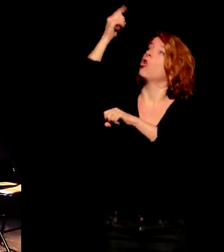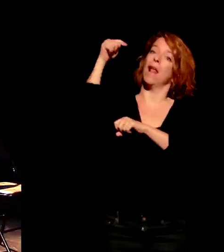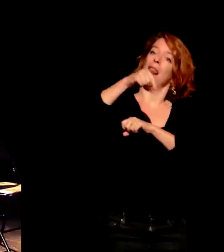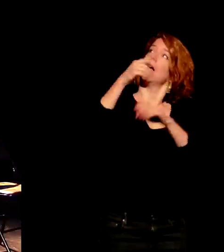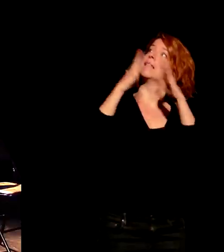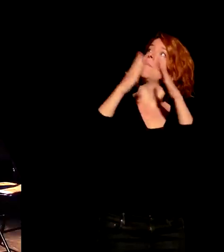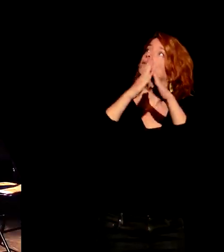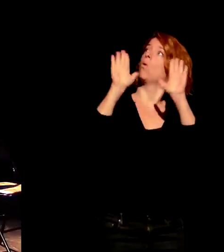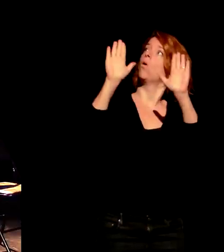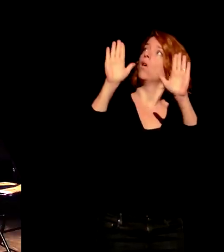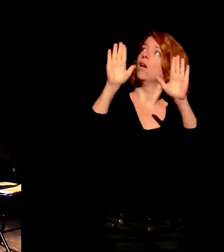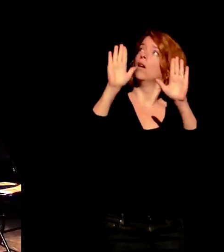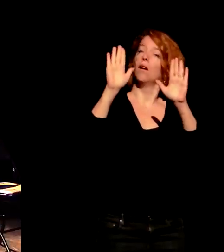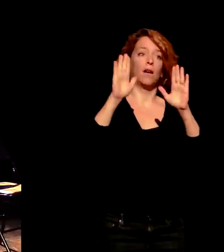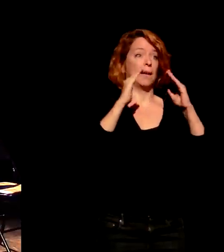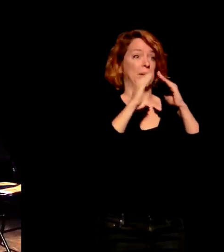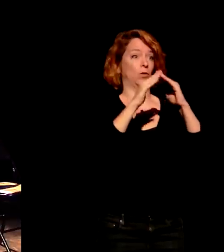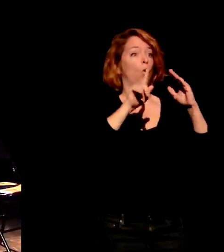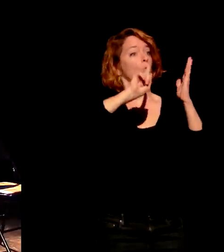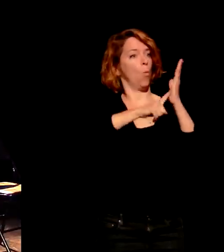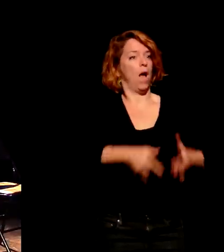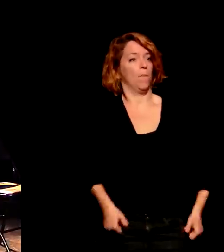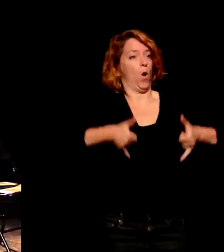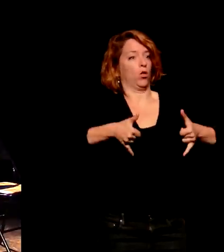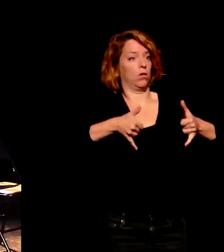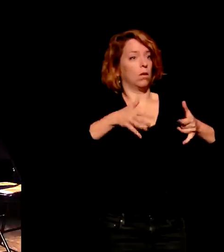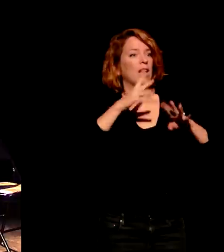C'est bon, on est... C'est bon, ça va, super.